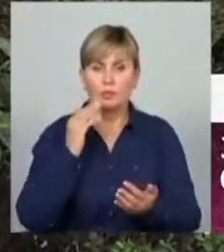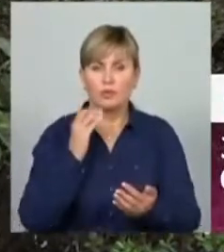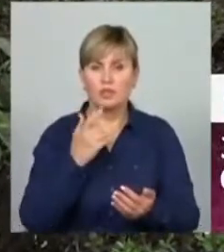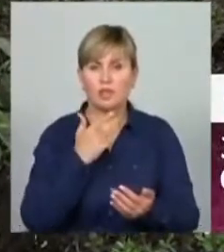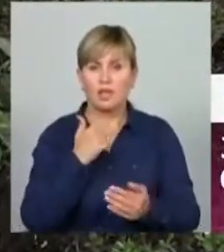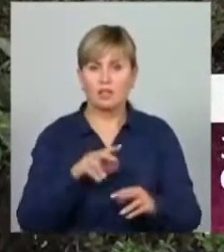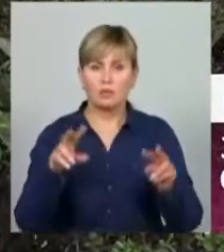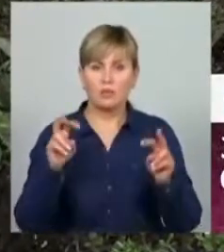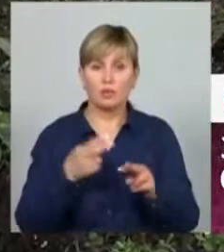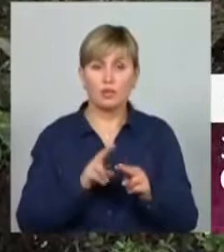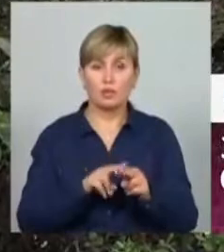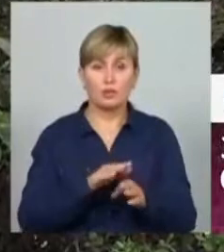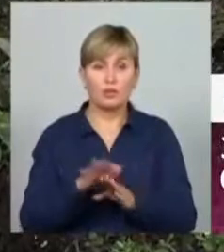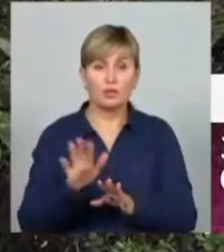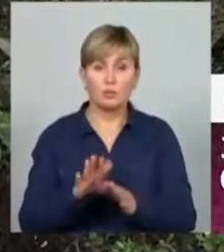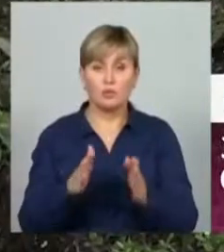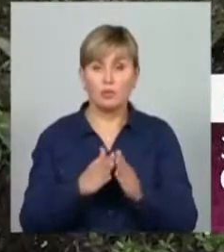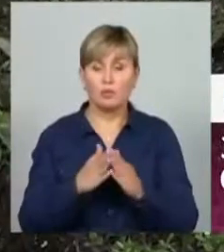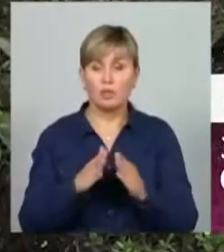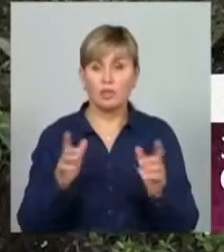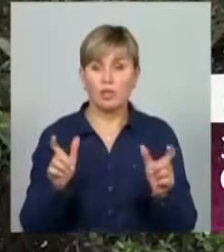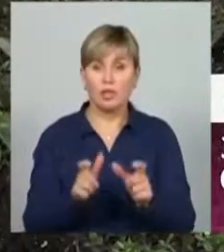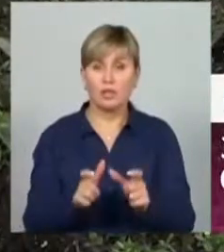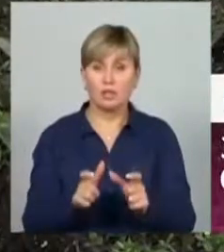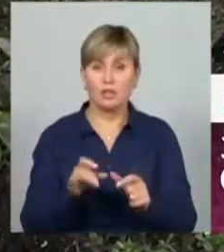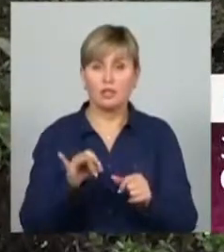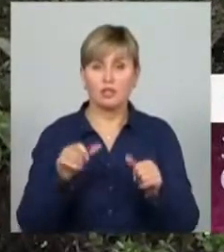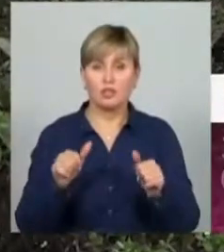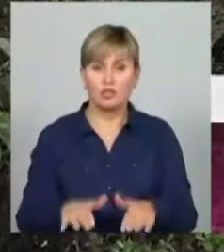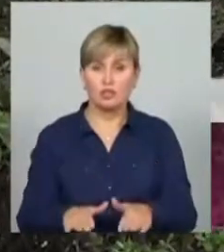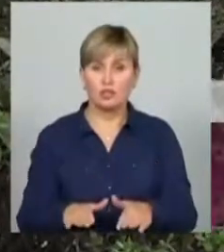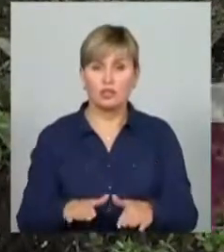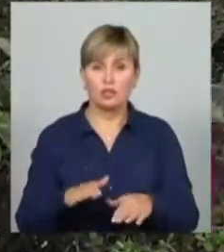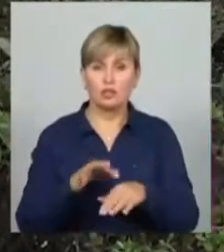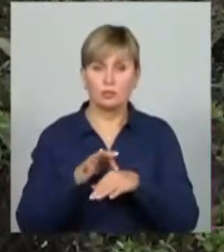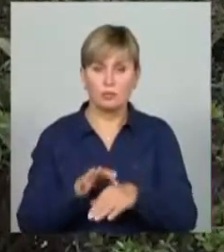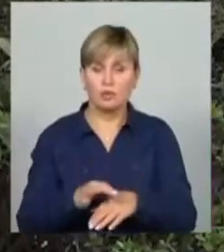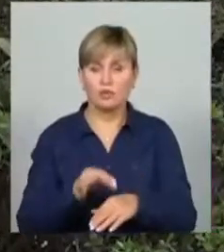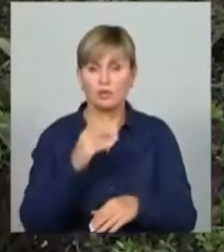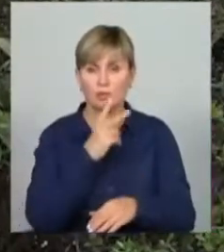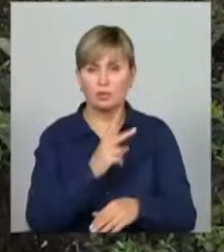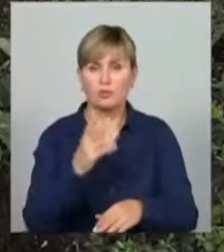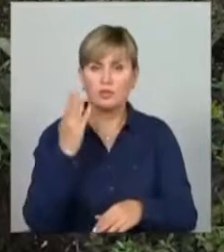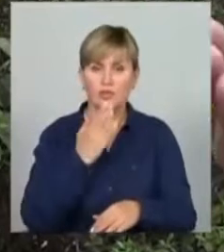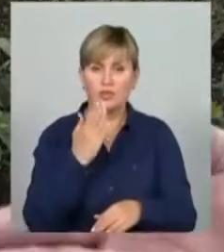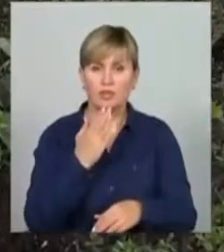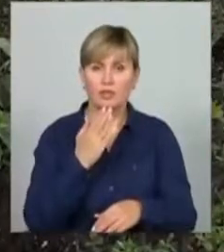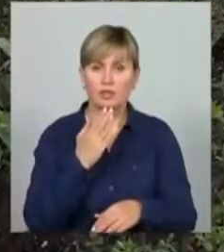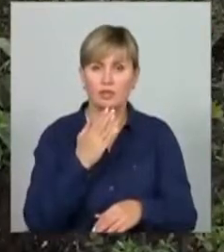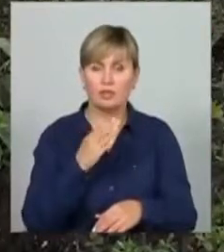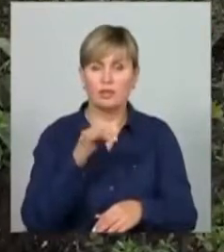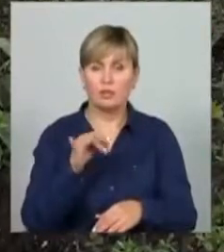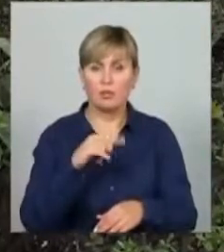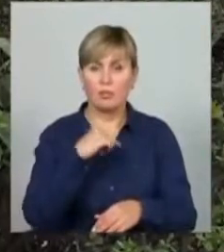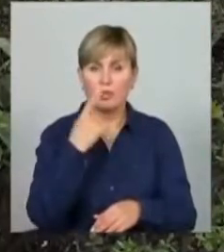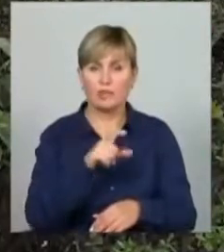красным статусом, которые не соблюдали домашний карантин и решили прийти посмотреть фильм, но